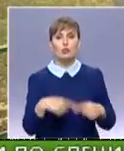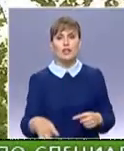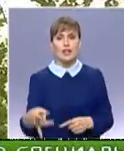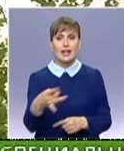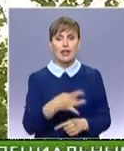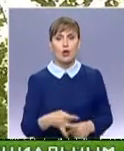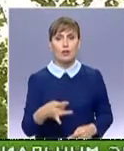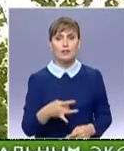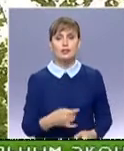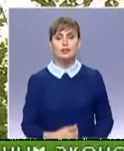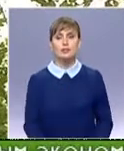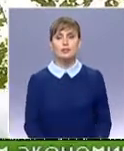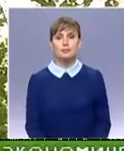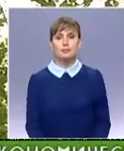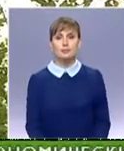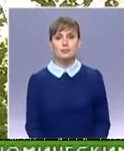регионов.